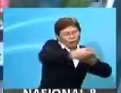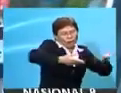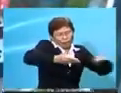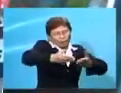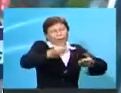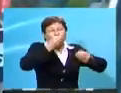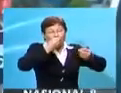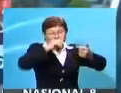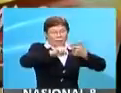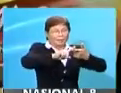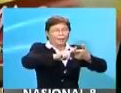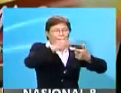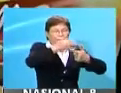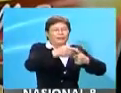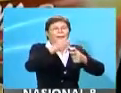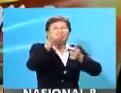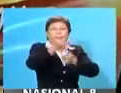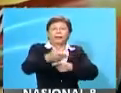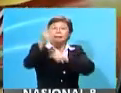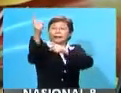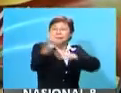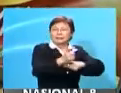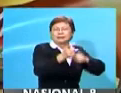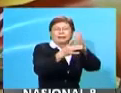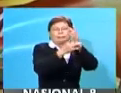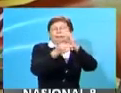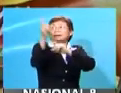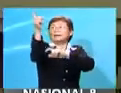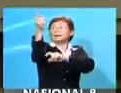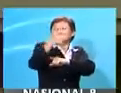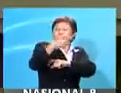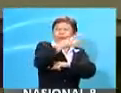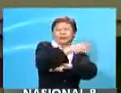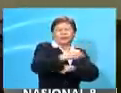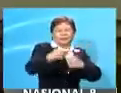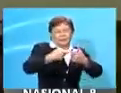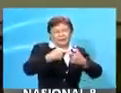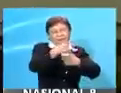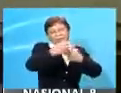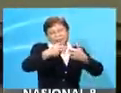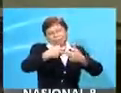antaranya makanan produk getah minyak sawit serta elektrik dan